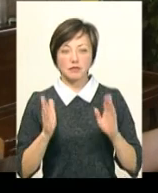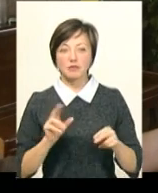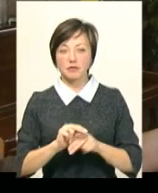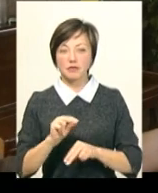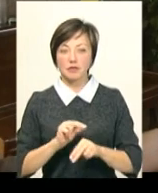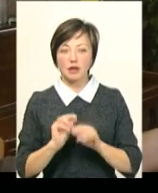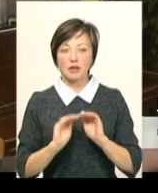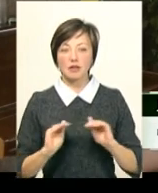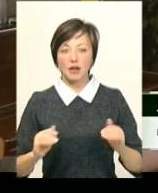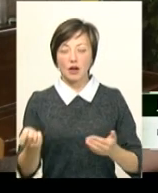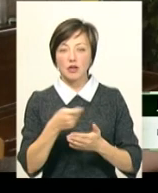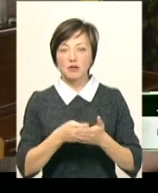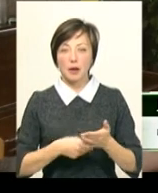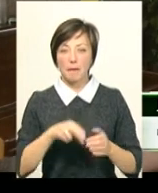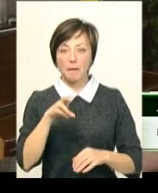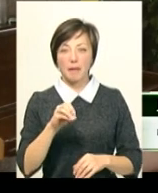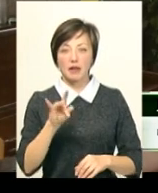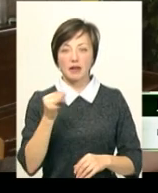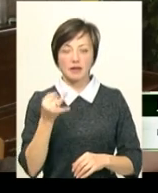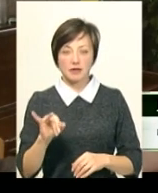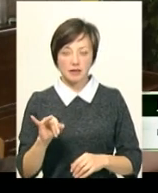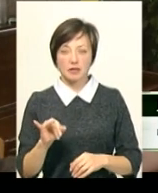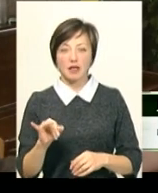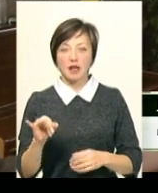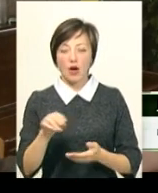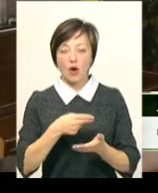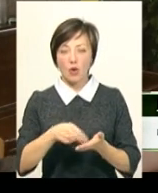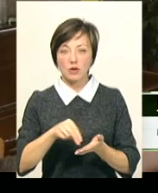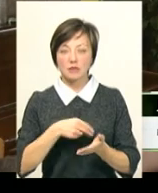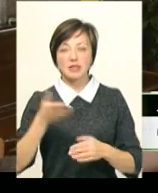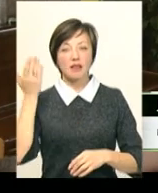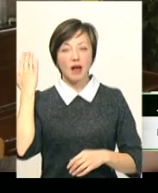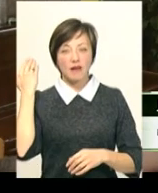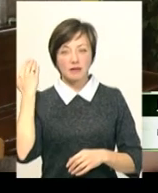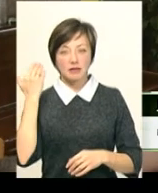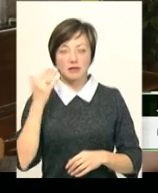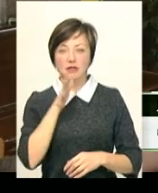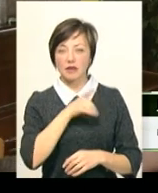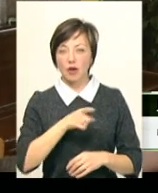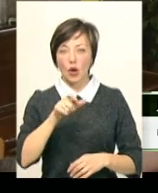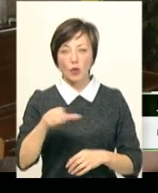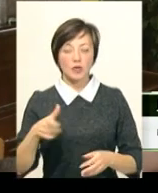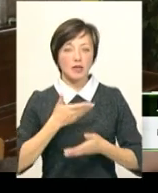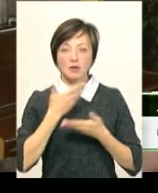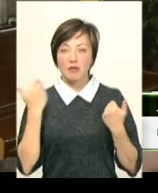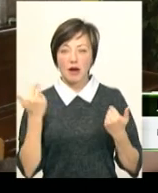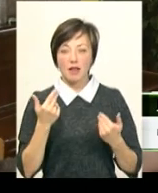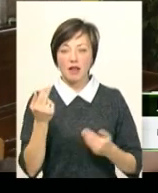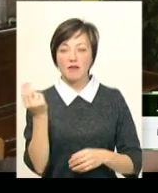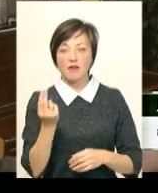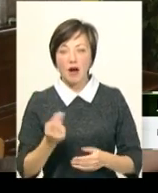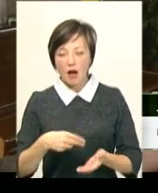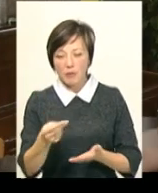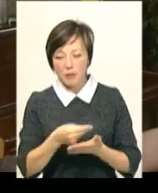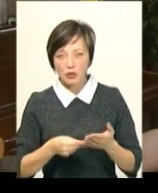і розписувати Петриківським розписом. Він ще з давних давен, так як люди колись не мали фарби, не мали